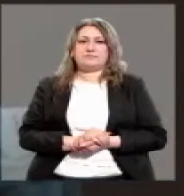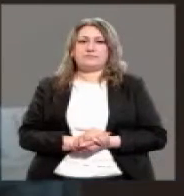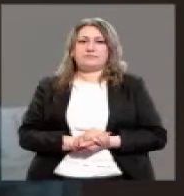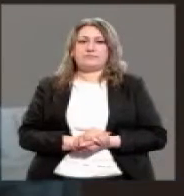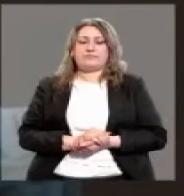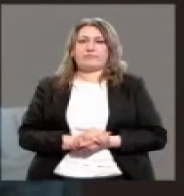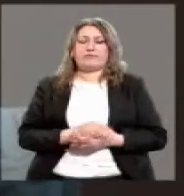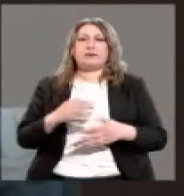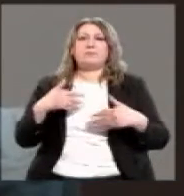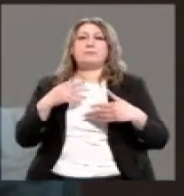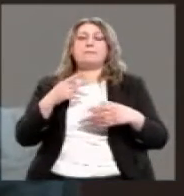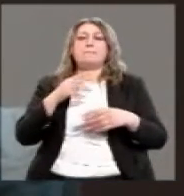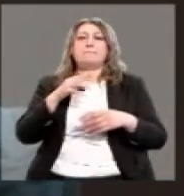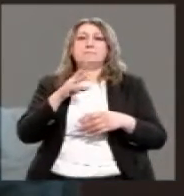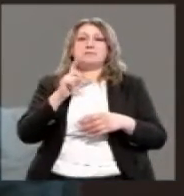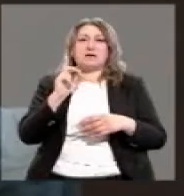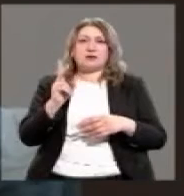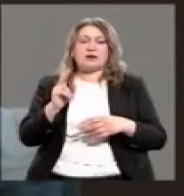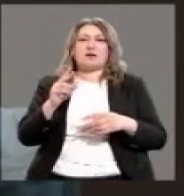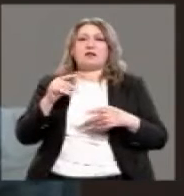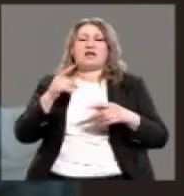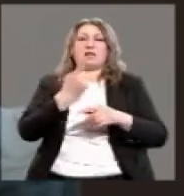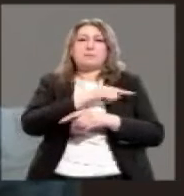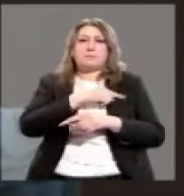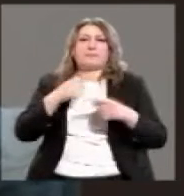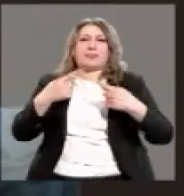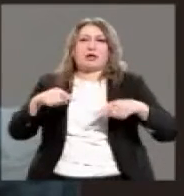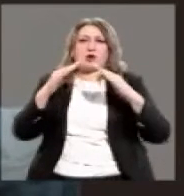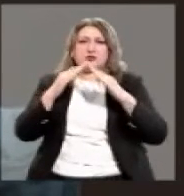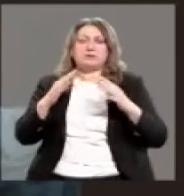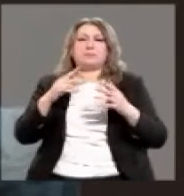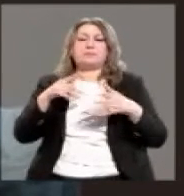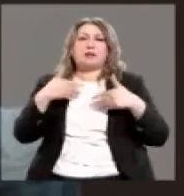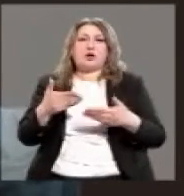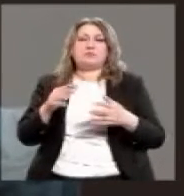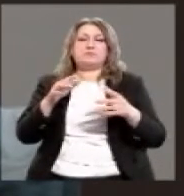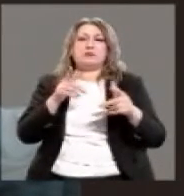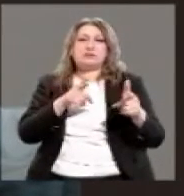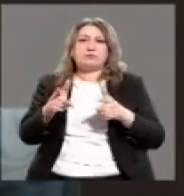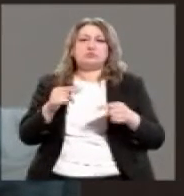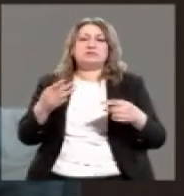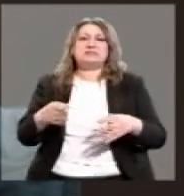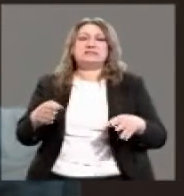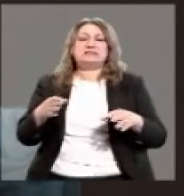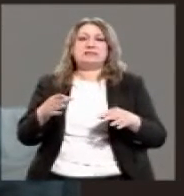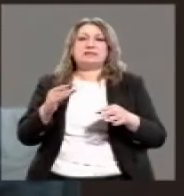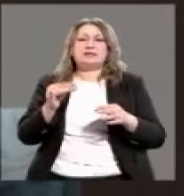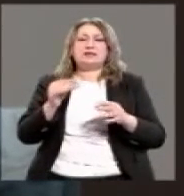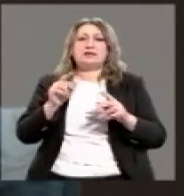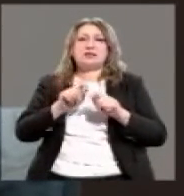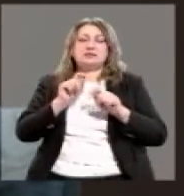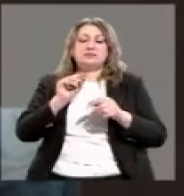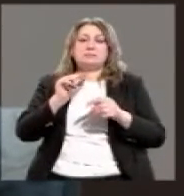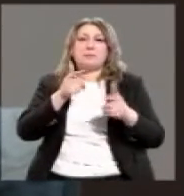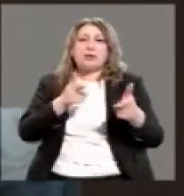Разработка официальной стратегии разрушения. Медициналық әлеметтік мекемелерді қысқартуды және мүгедек адамдар институтын жабу тұрғысында стратегия әзірлеуді ұсынамыз.